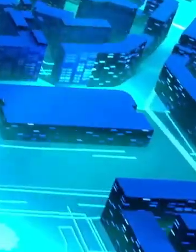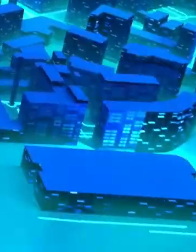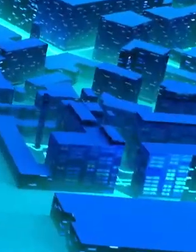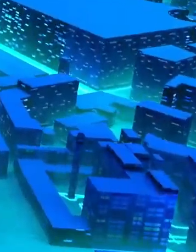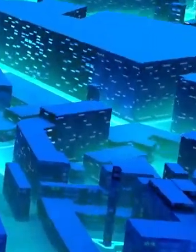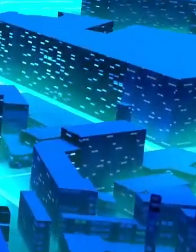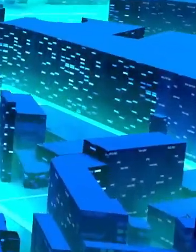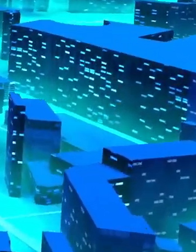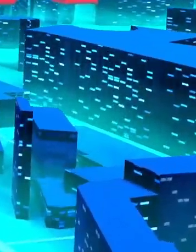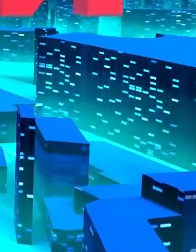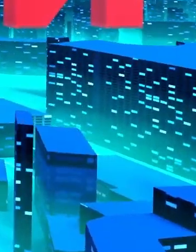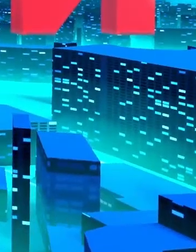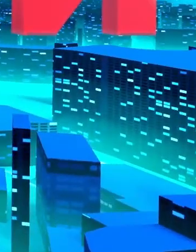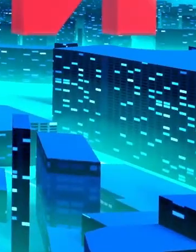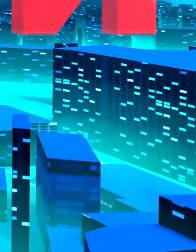Дякую.